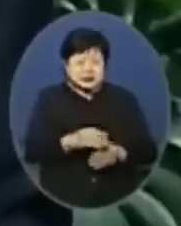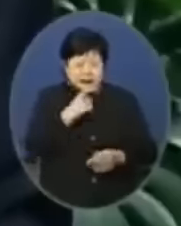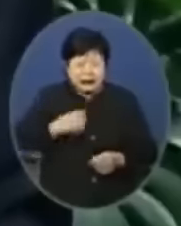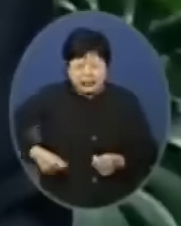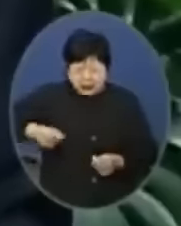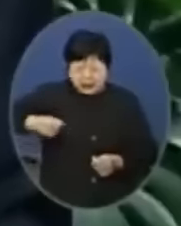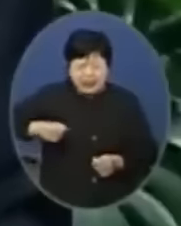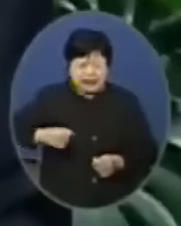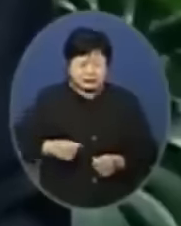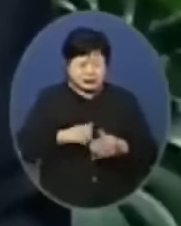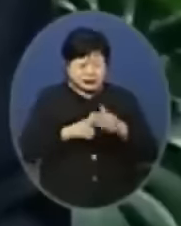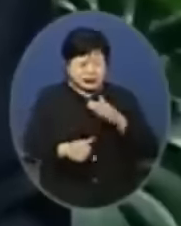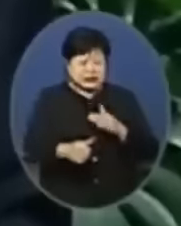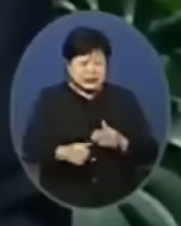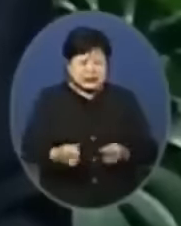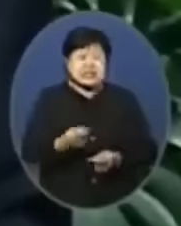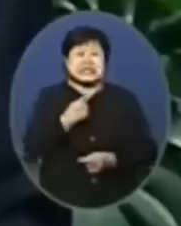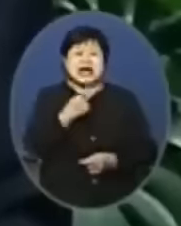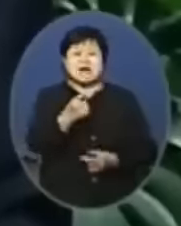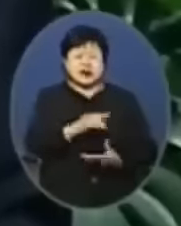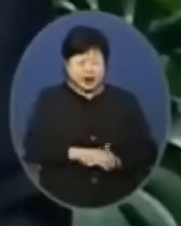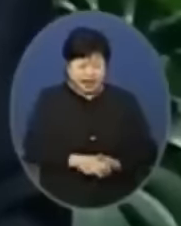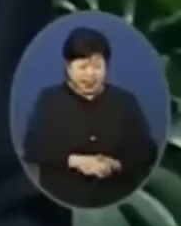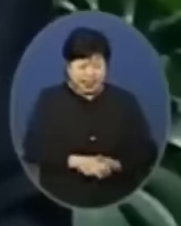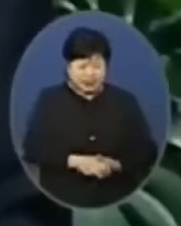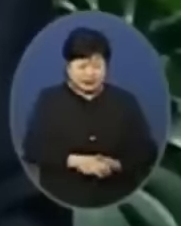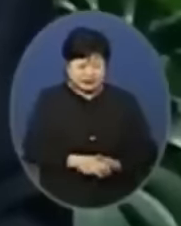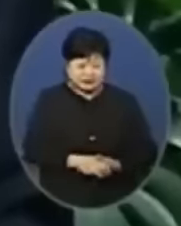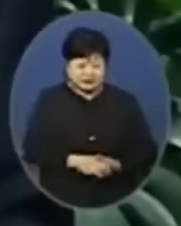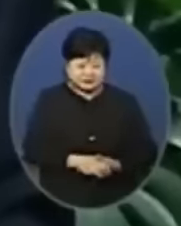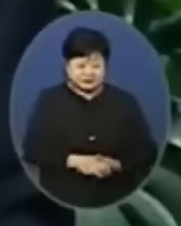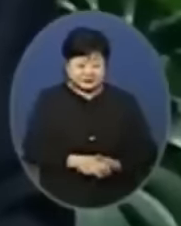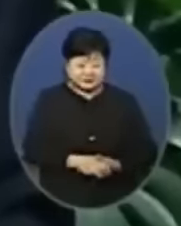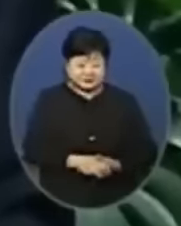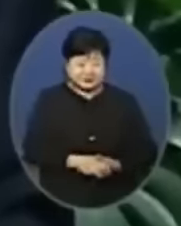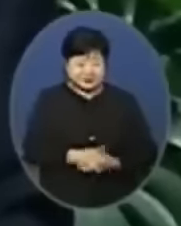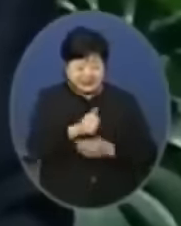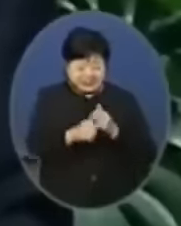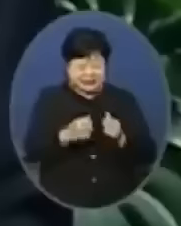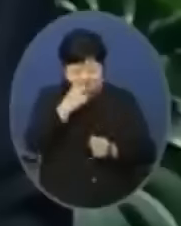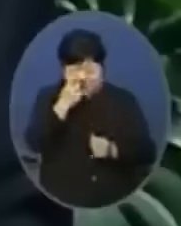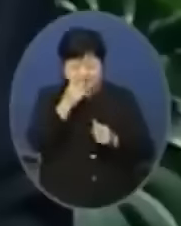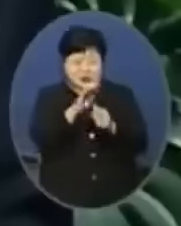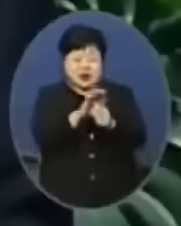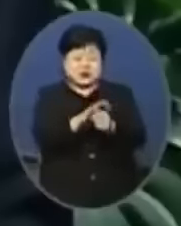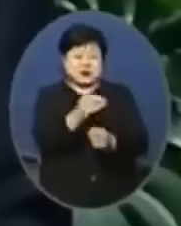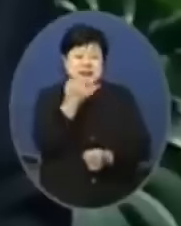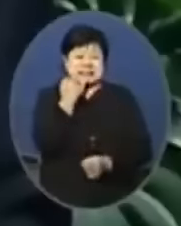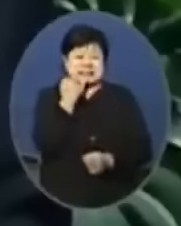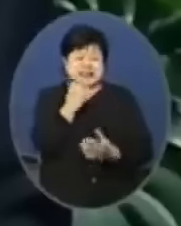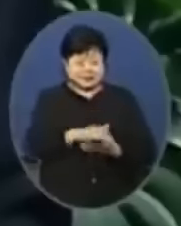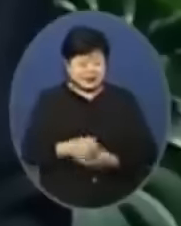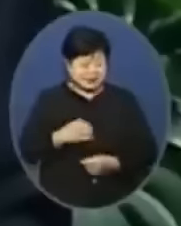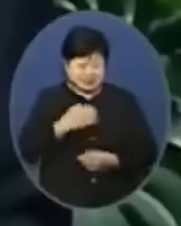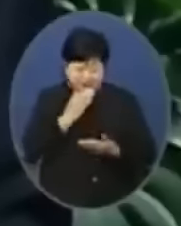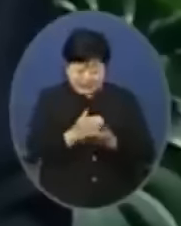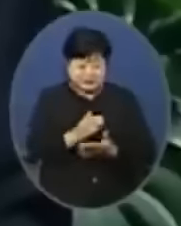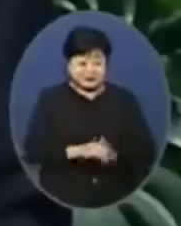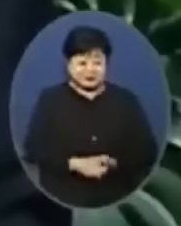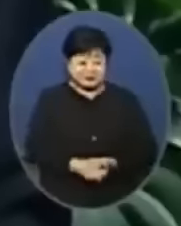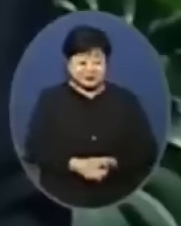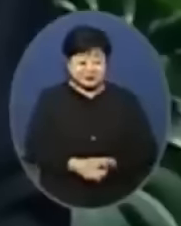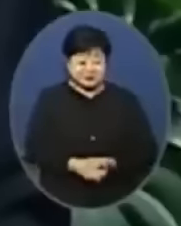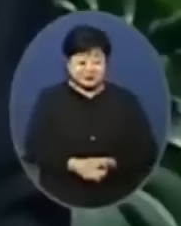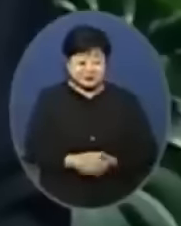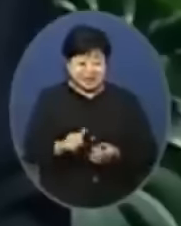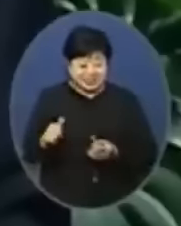가방만 들고 설치다가 일 다 하는 어떻게 하려나. 아, 하나님이 지켜주신데 왜 일을 당해요. 걱정하지 마세요.